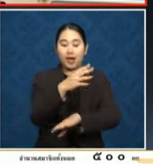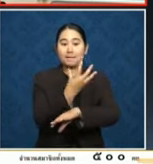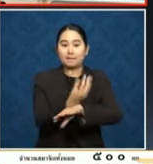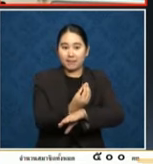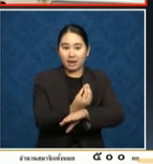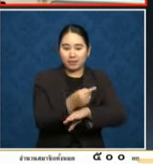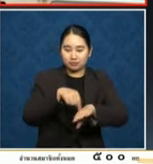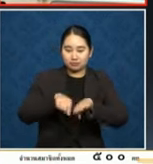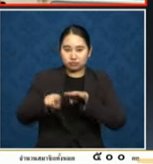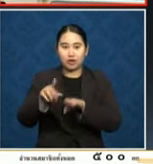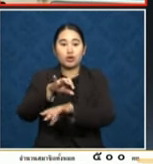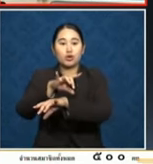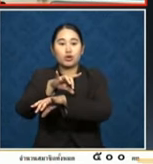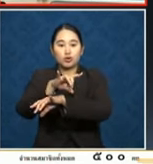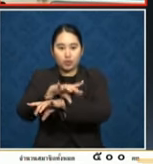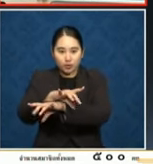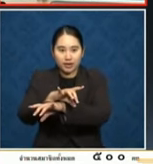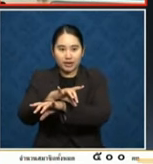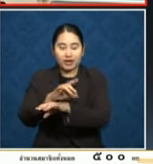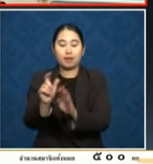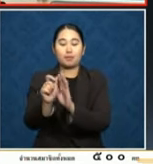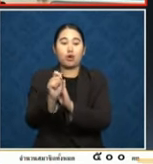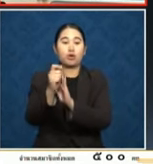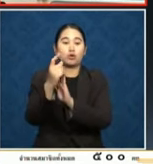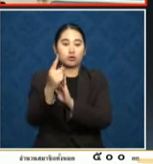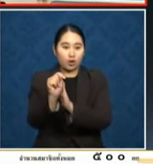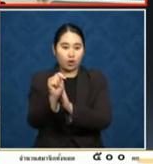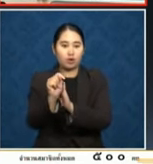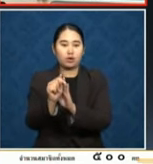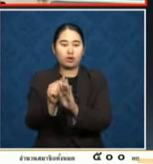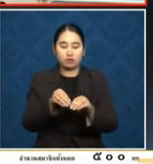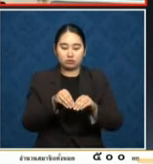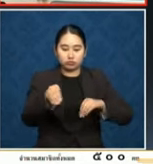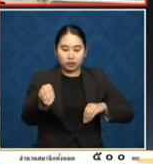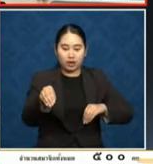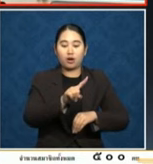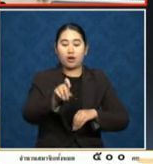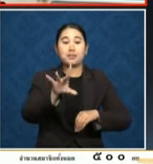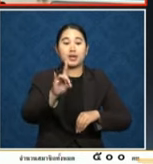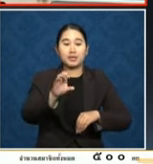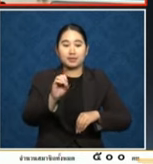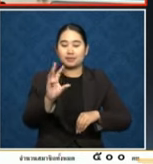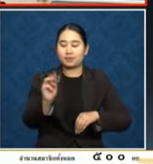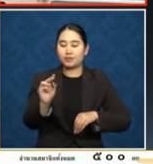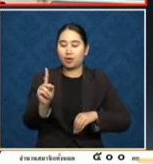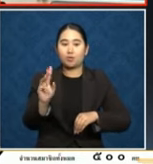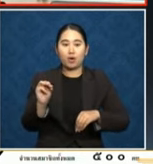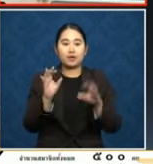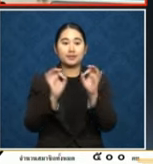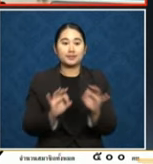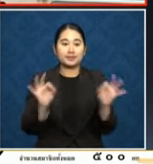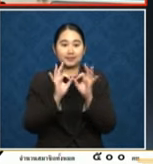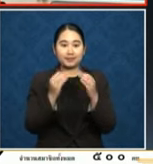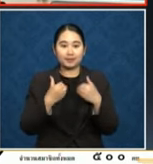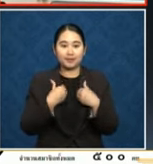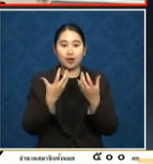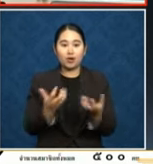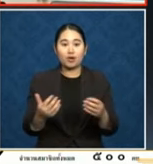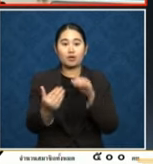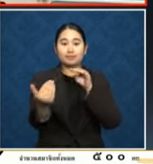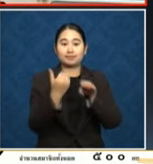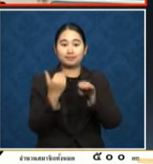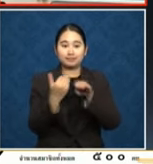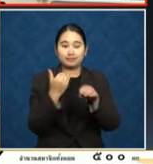ชรไปยังสุโขทัยและอุตรดิตถ์ระยะทาง180กิโลเมตรเป็นเส้นทางที่สำคัญและขนส่งสินค้